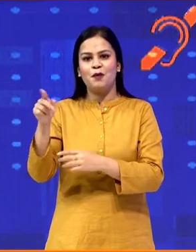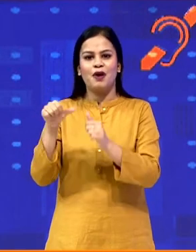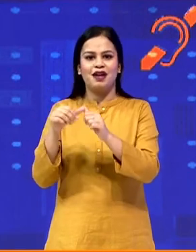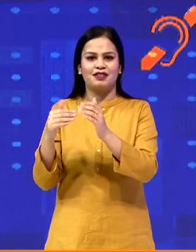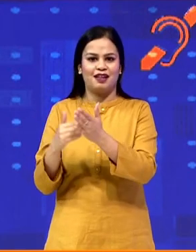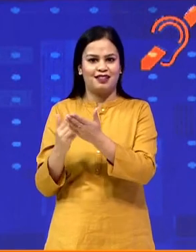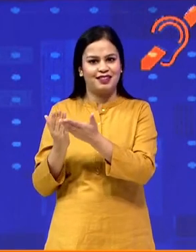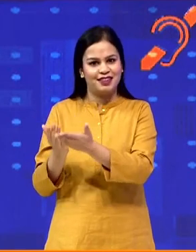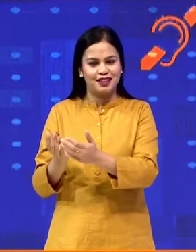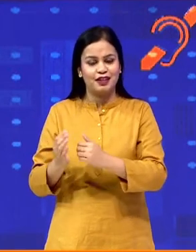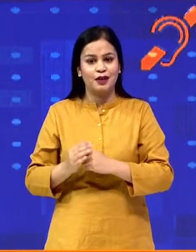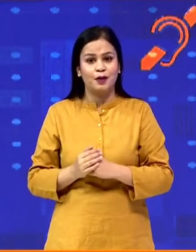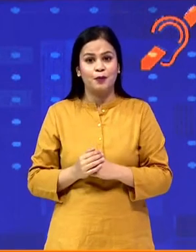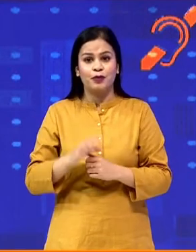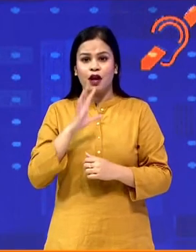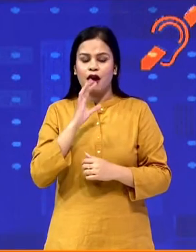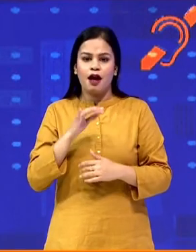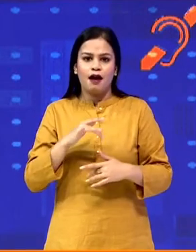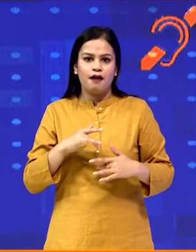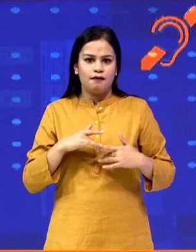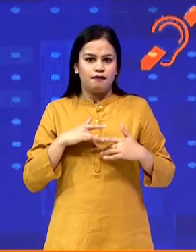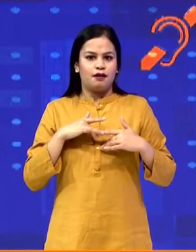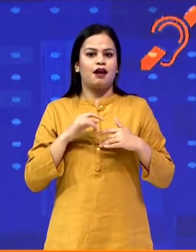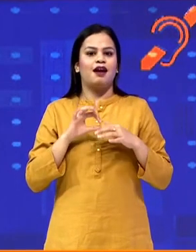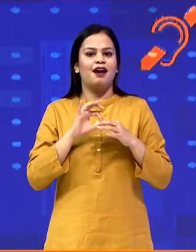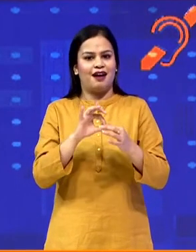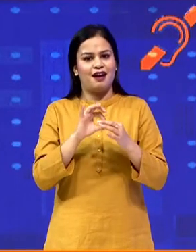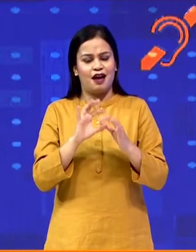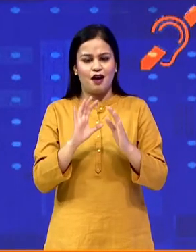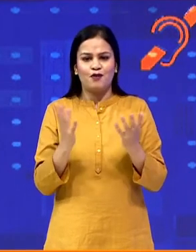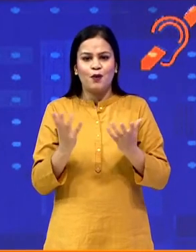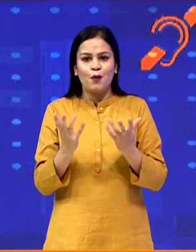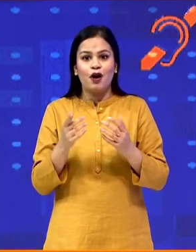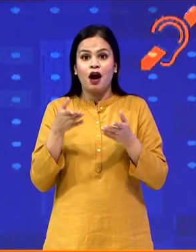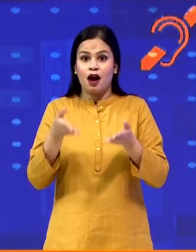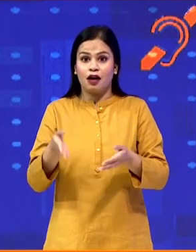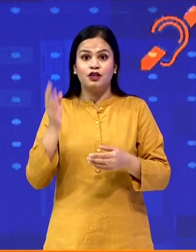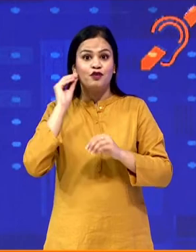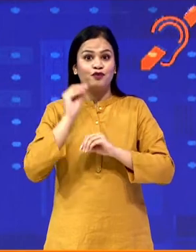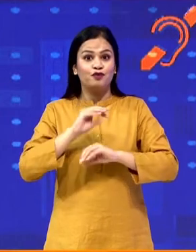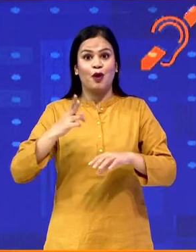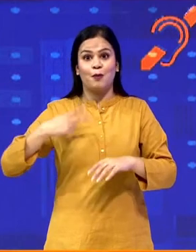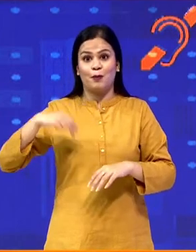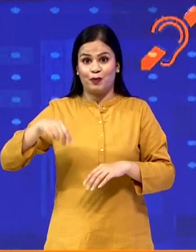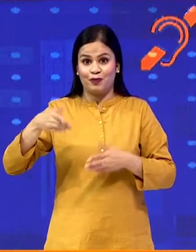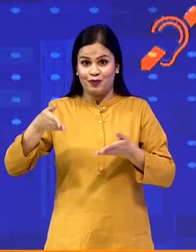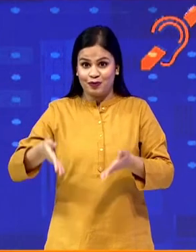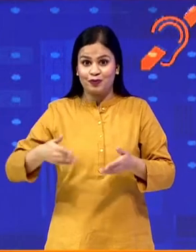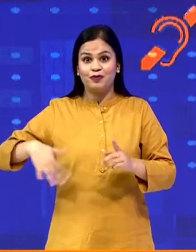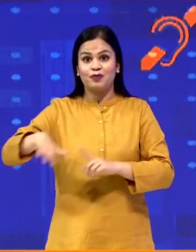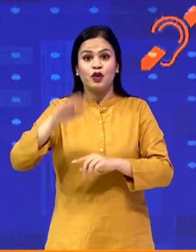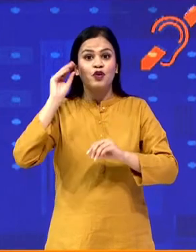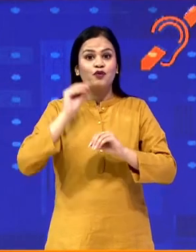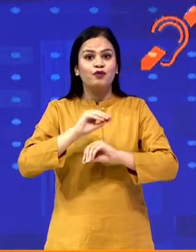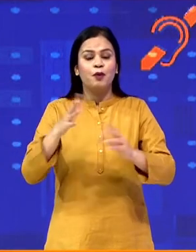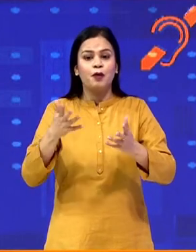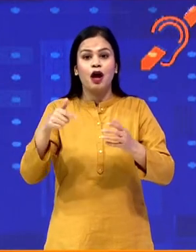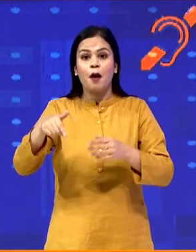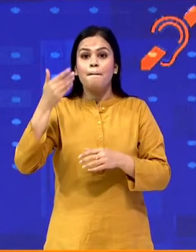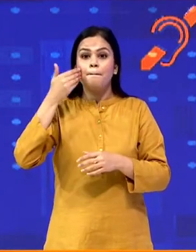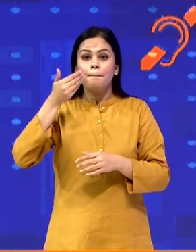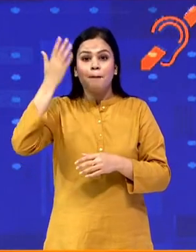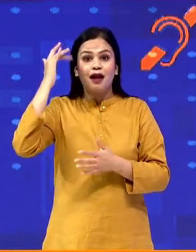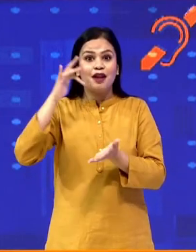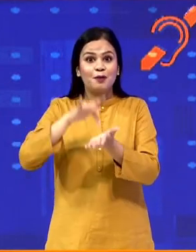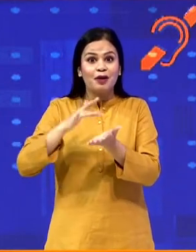जी भोक्ता का सवाल आया तो आज मैं ये भी अदालत को कहना चाहूंगा की वह मंजर ऐसा